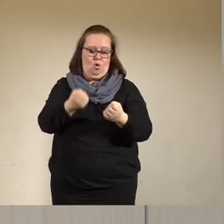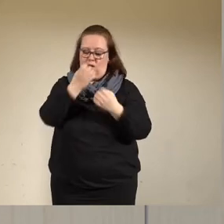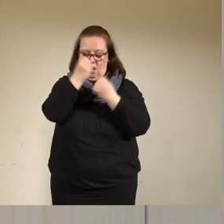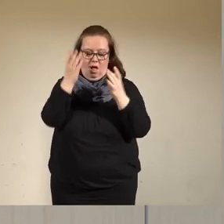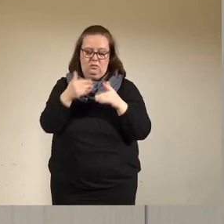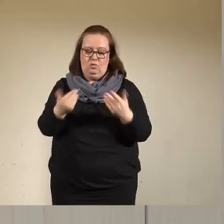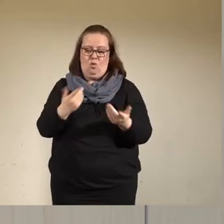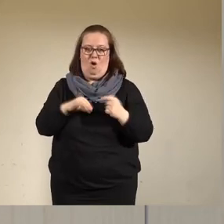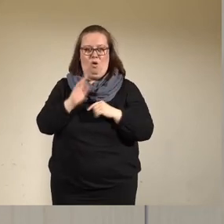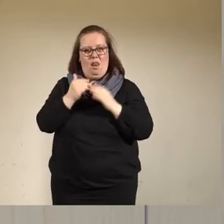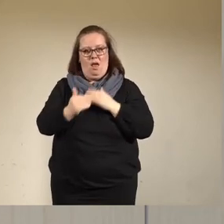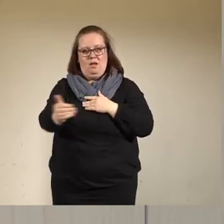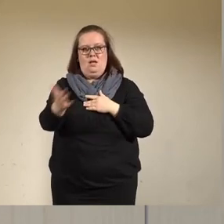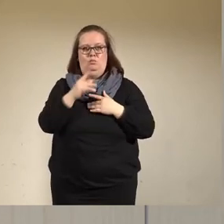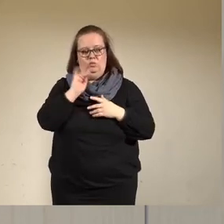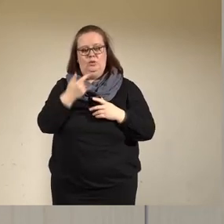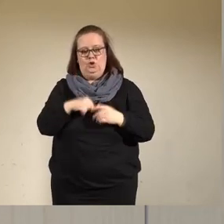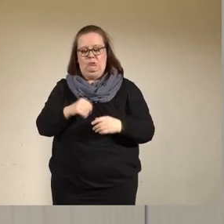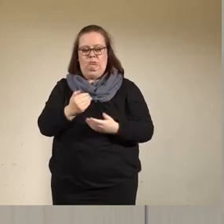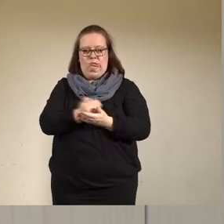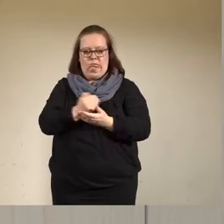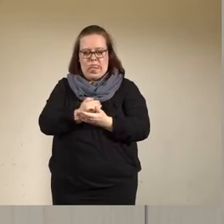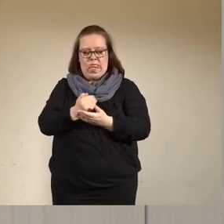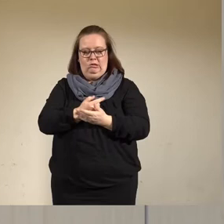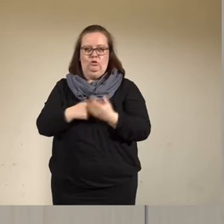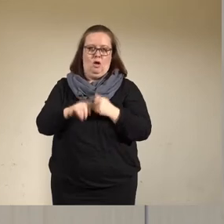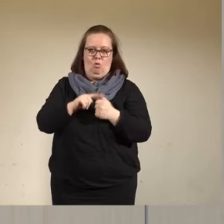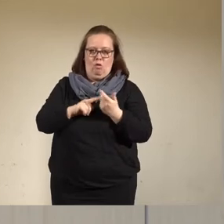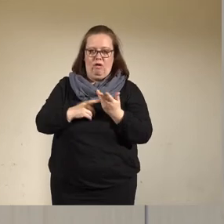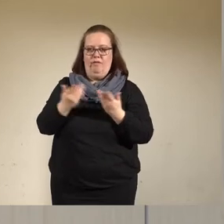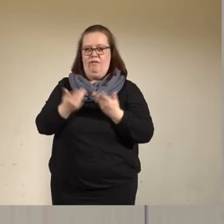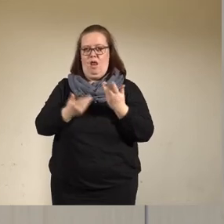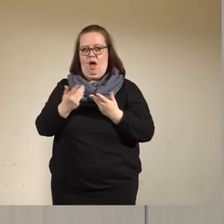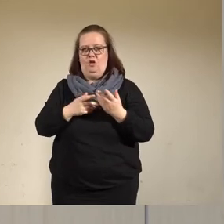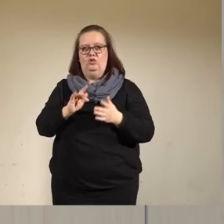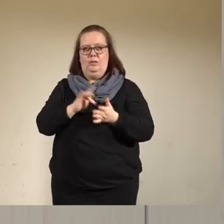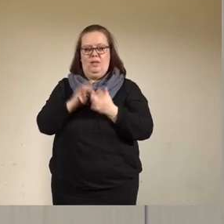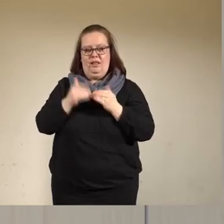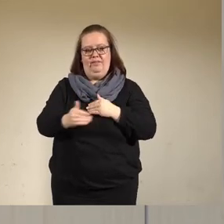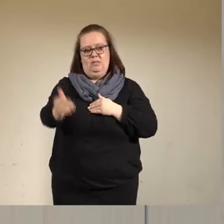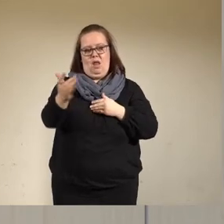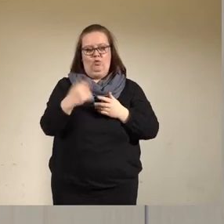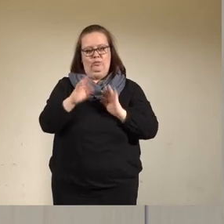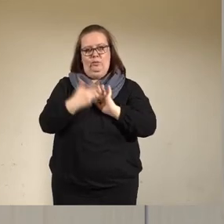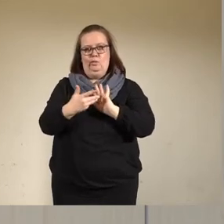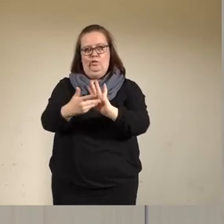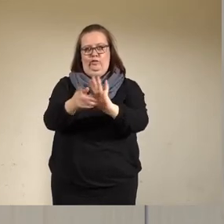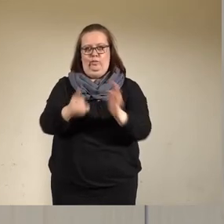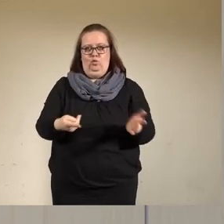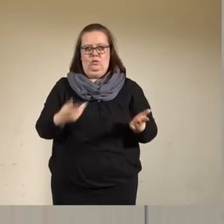für Probleme sorgen. Wir werden auch längere Zeit den Gürtel enger schnallen müssen und auch das ein oder andere, insbesondere in der Mittelfristplanung, auf den Prüfstand